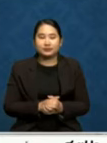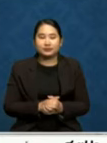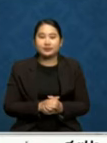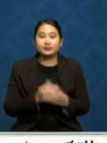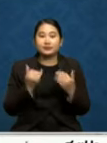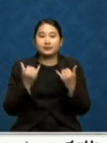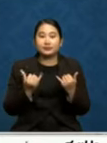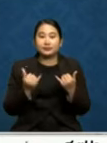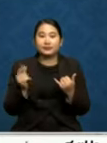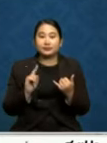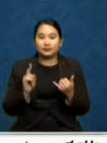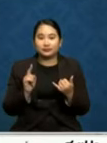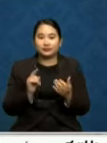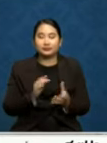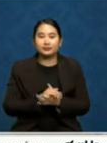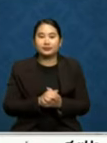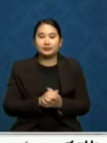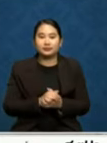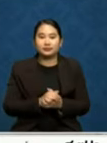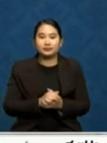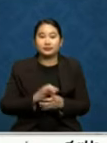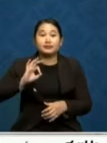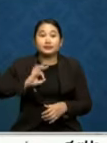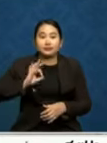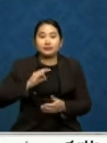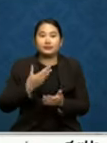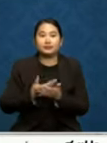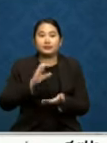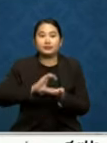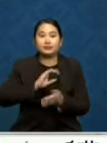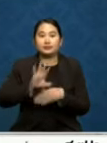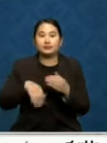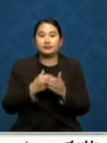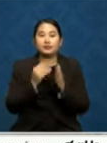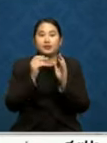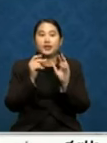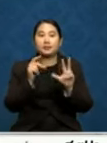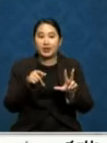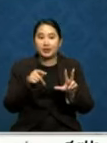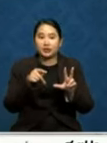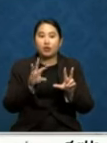ปัจจุบันนี้นะครับสมาชิกกองทุนเนี่ยมีทั้งหมด